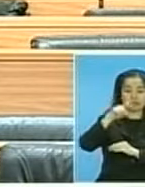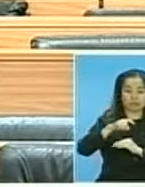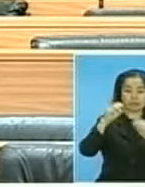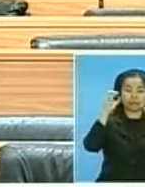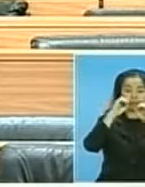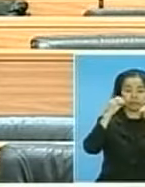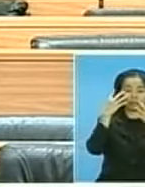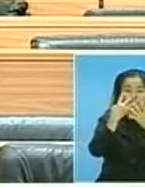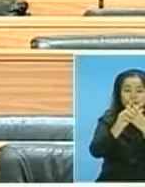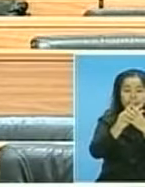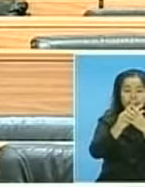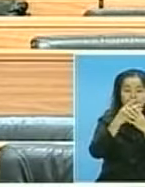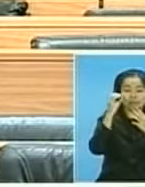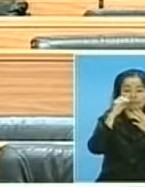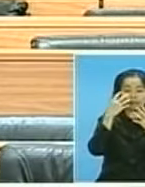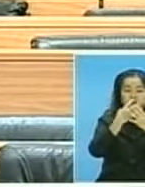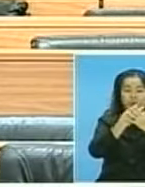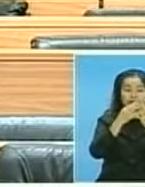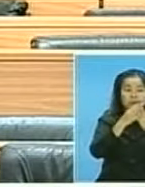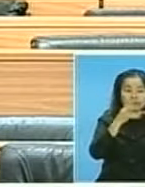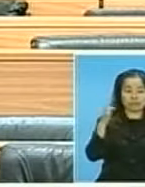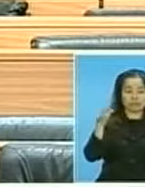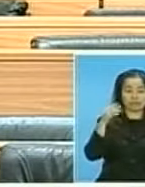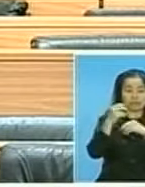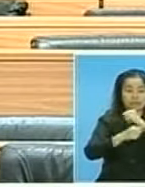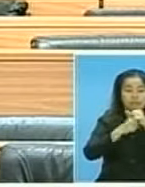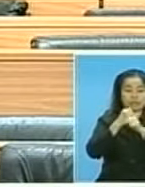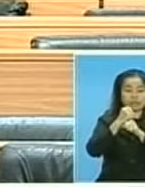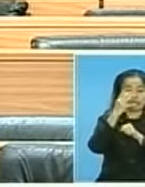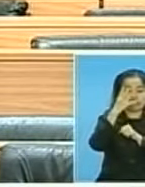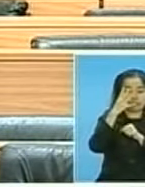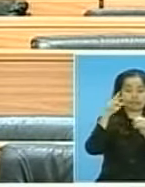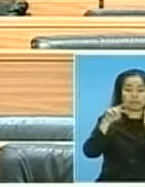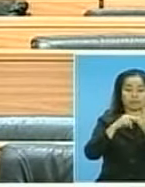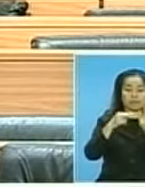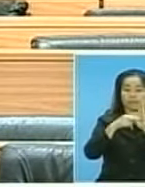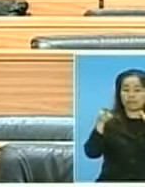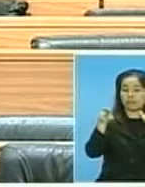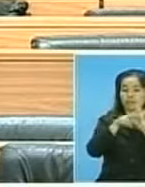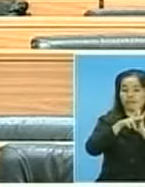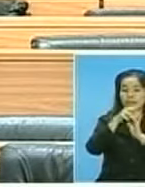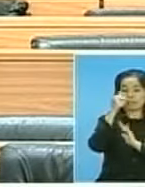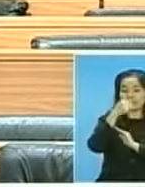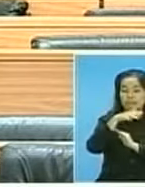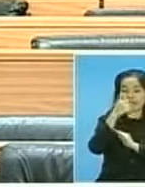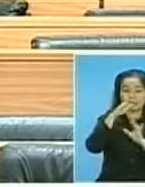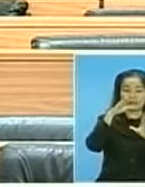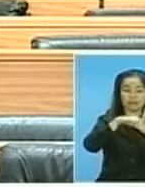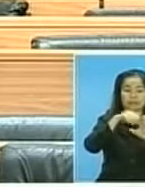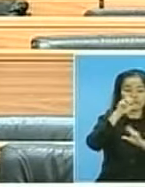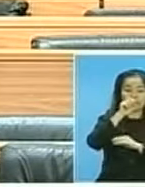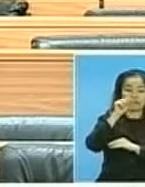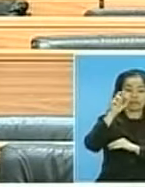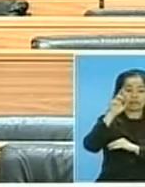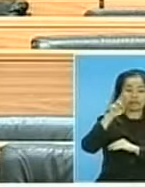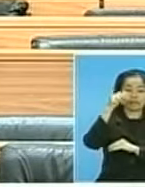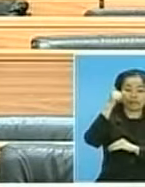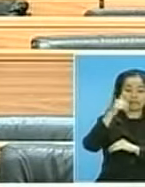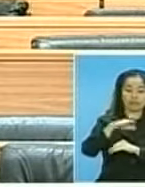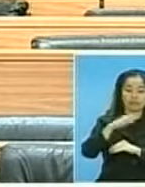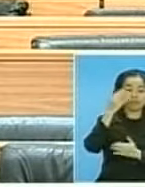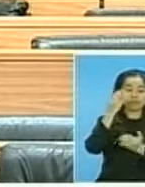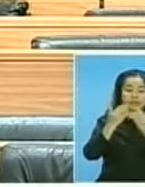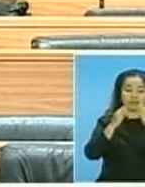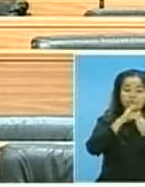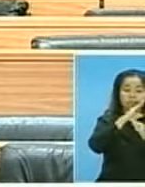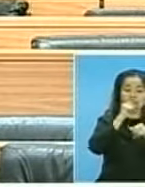ากษาให้จำคุกโดยได้พ้นโทษมายังไม่ถึง5ปีในวันเลือกตั้งเว้นแต่ความผิดอันได้กระ